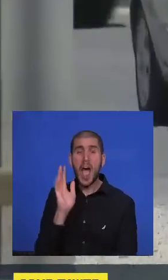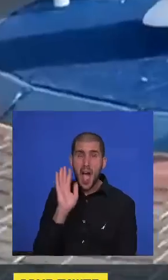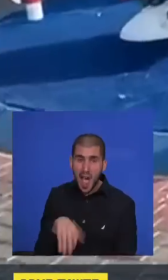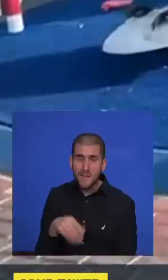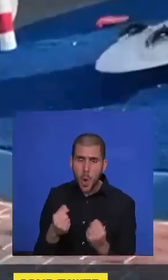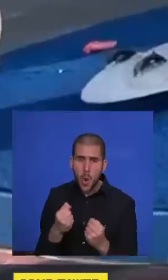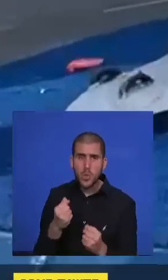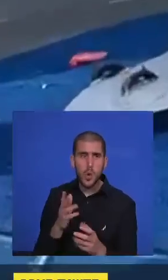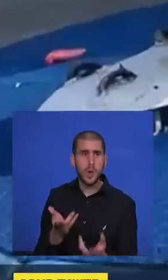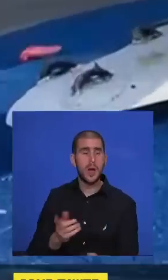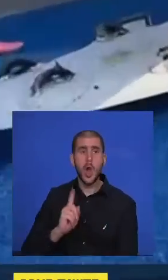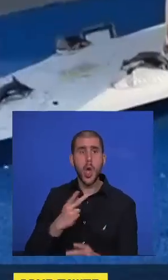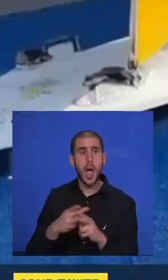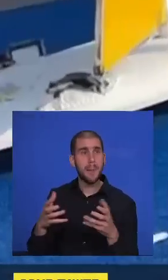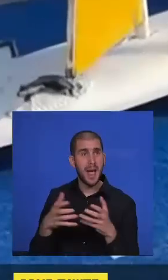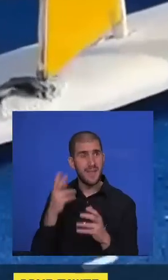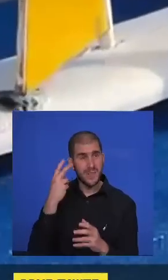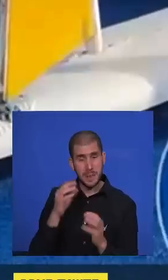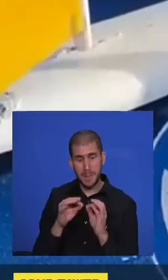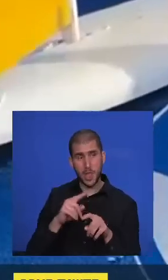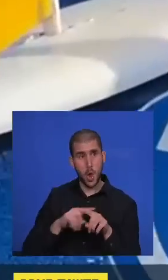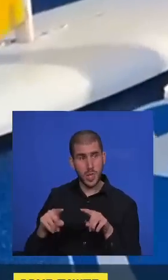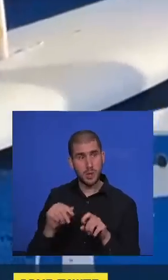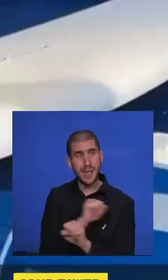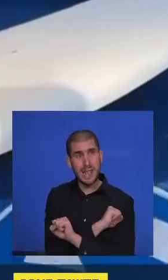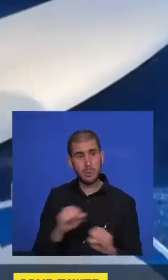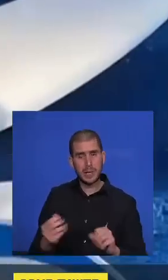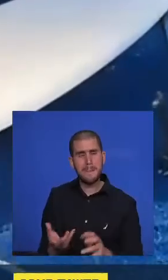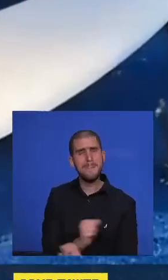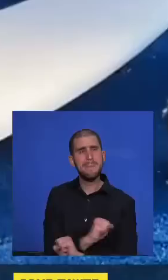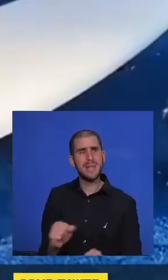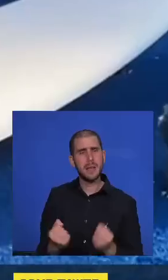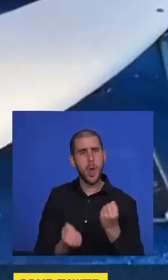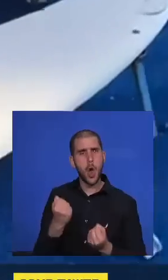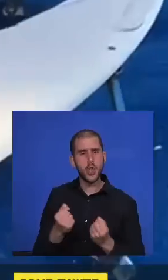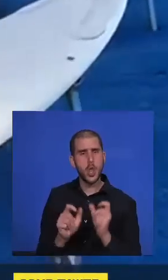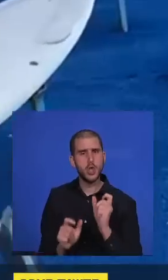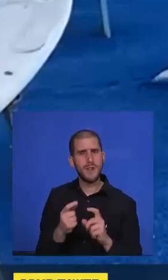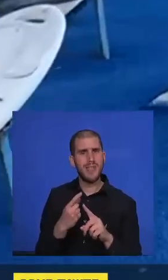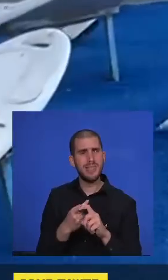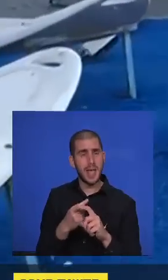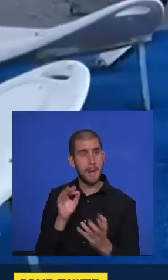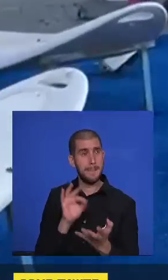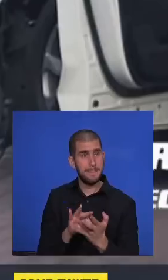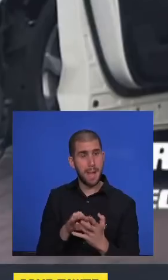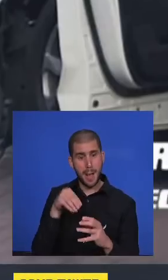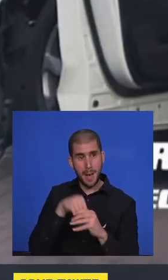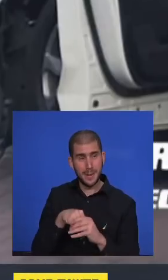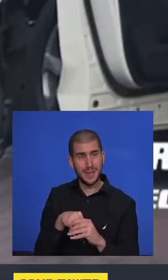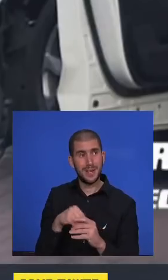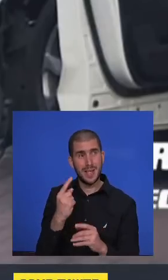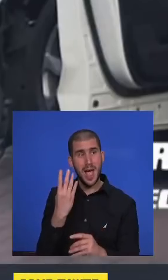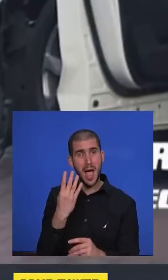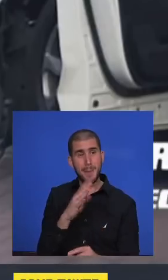מלא. ולא רק בחברה הערבית, רק בתחילת החודש התפוצץ מטען חבלה ברכבו של תושב נהריה, בזמן שנסע כשאיתו